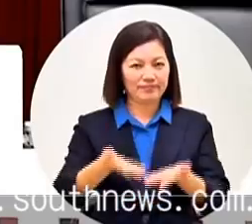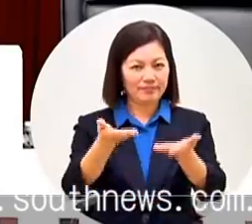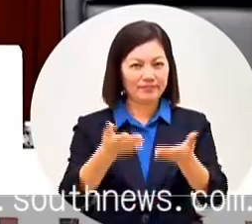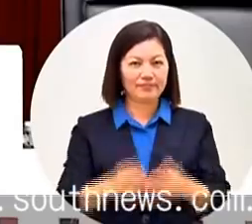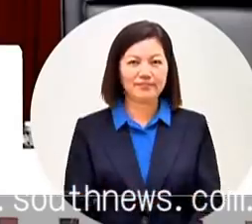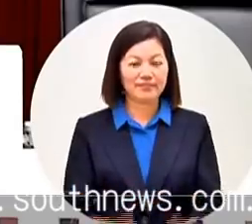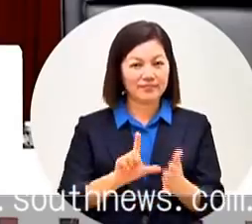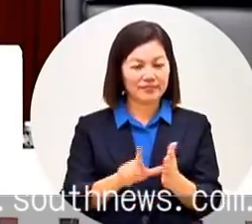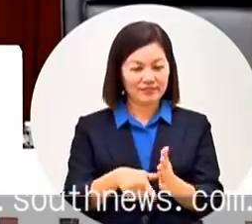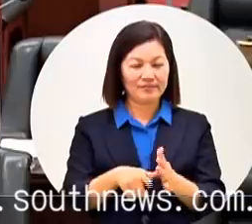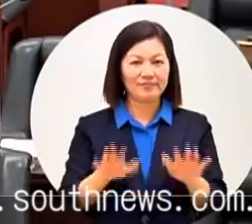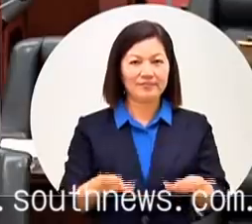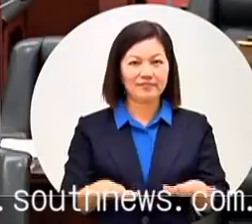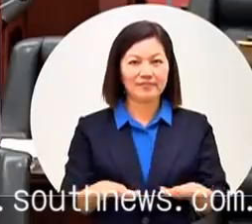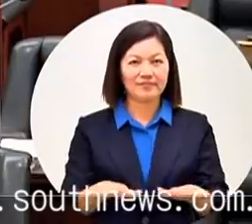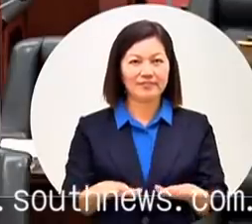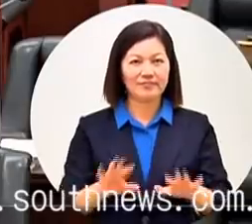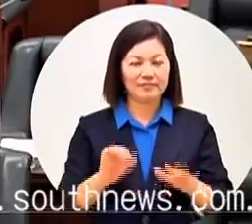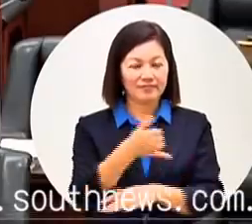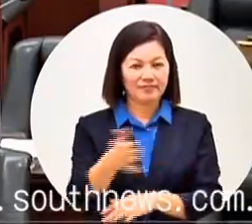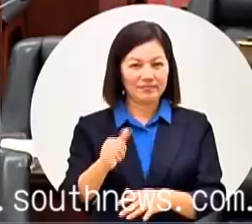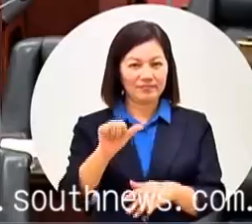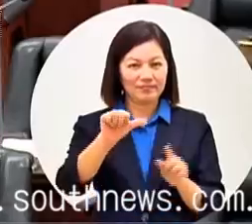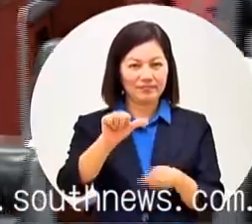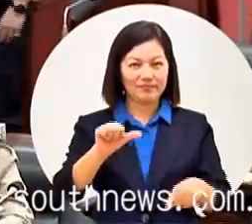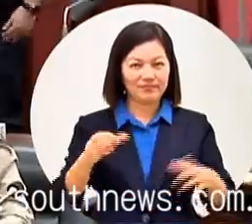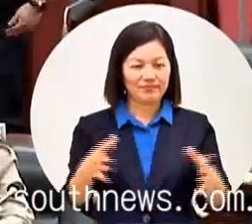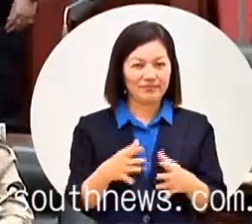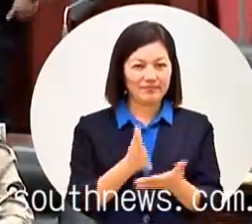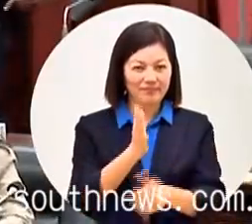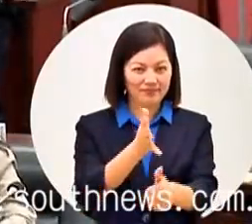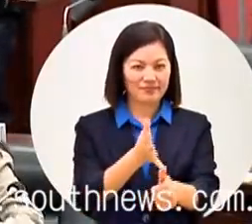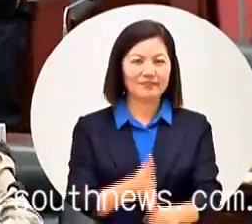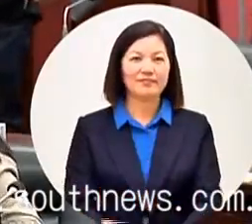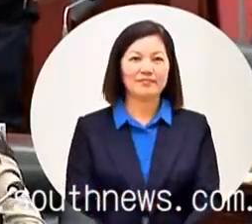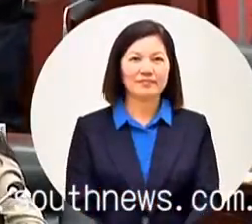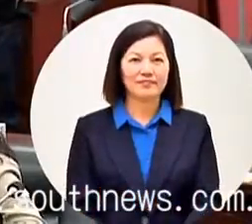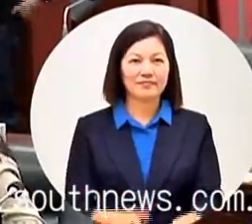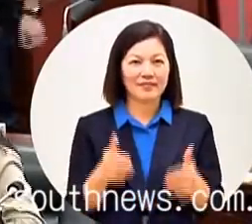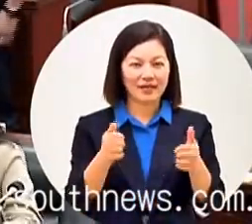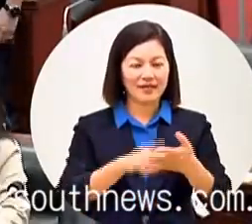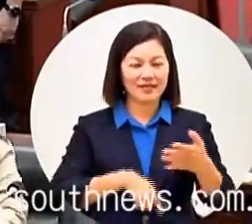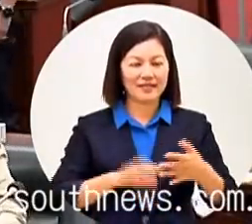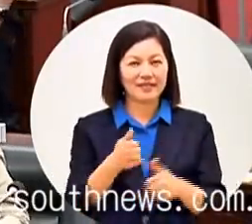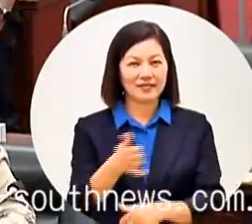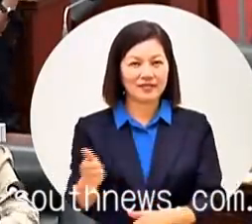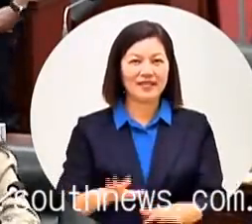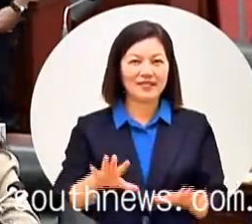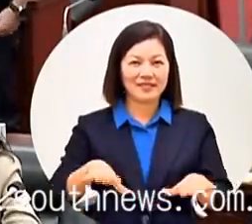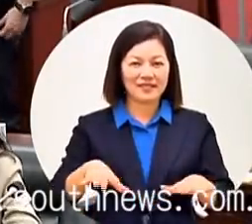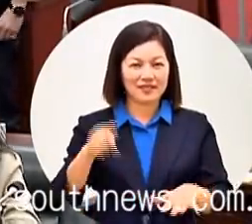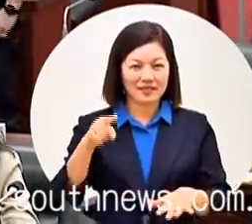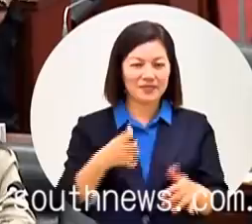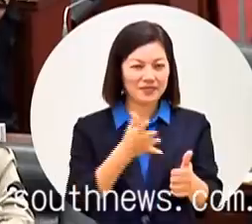时间由我们五位议员来共同使用。来， 好，谢谢简焕中议员。今天第一个质